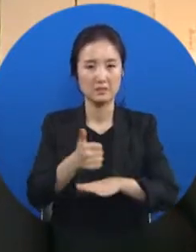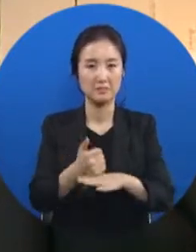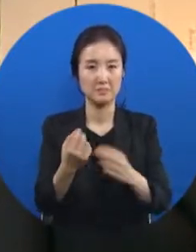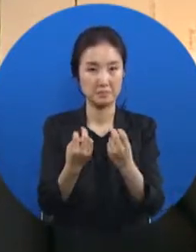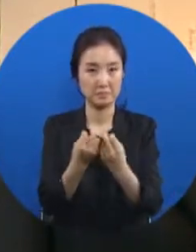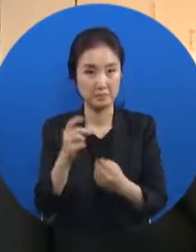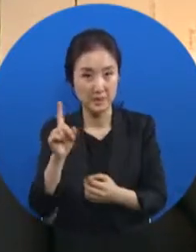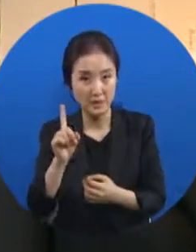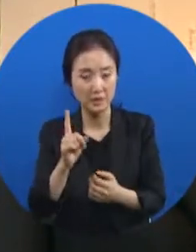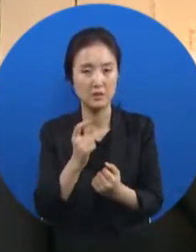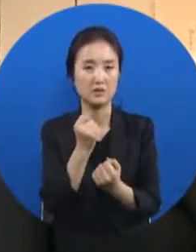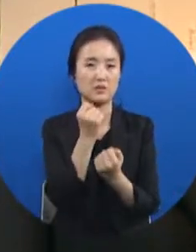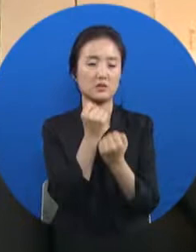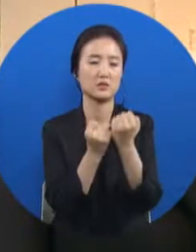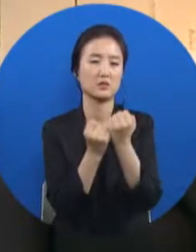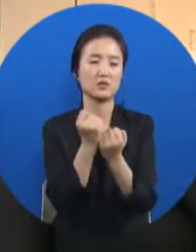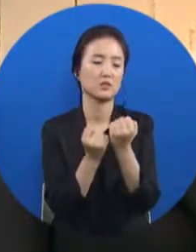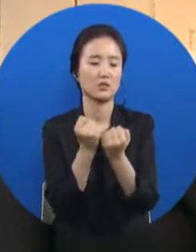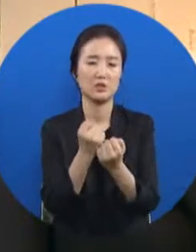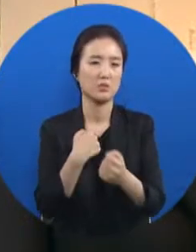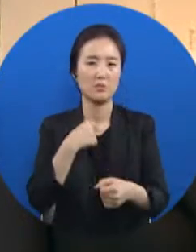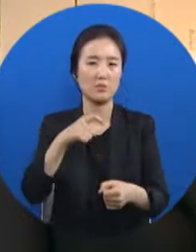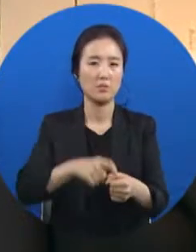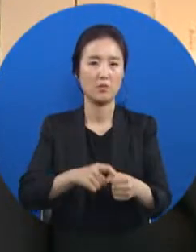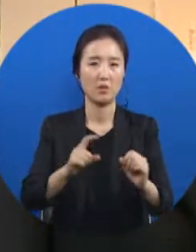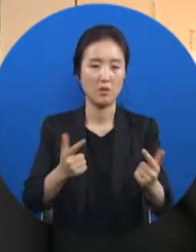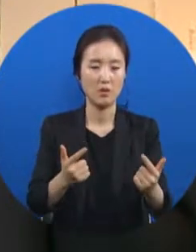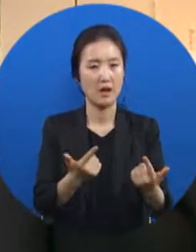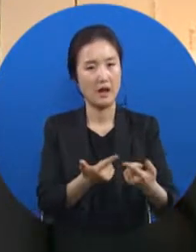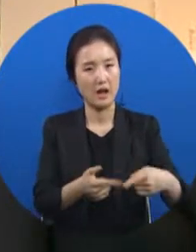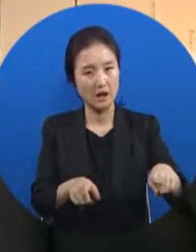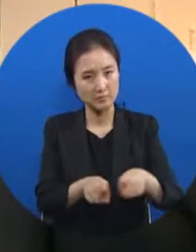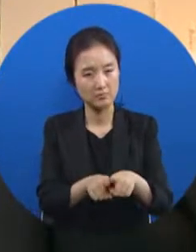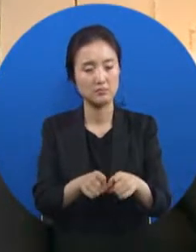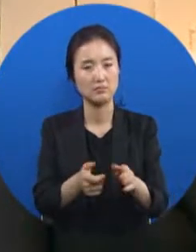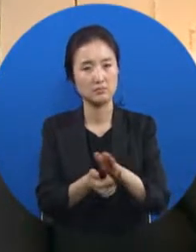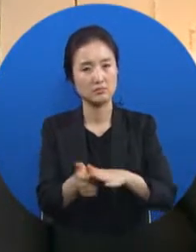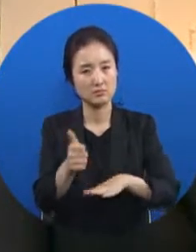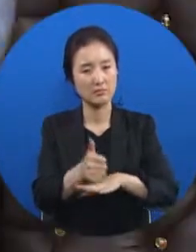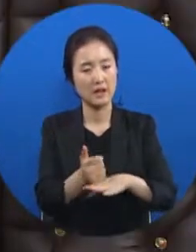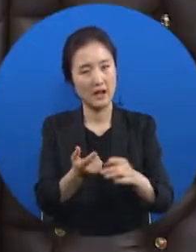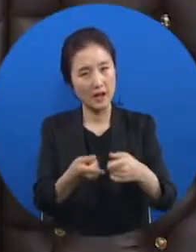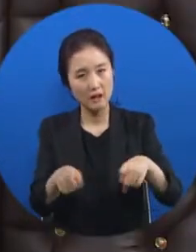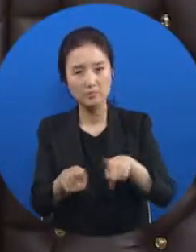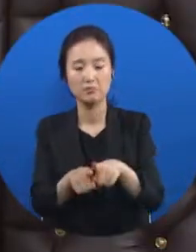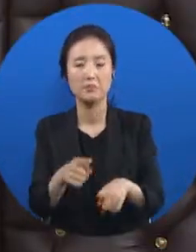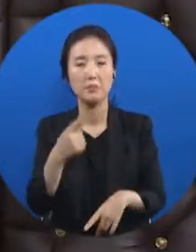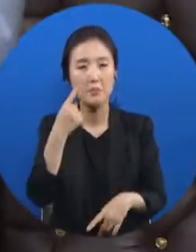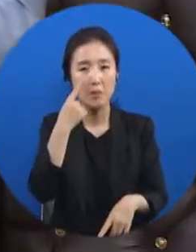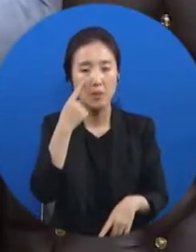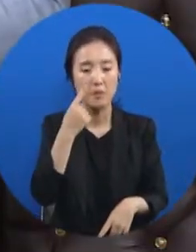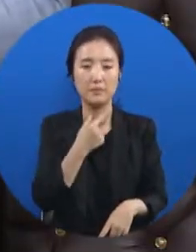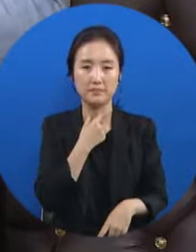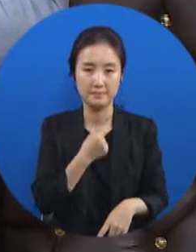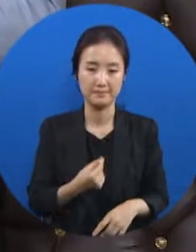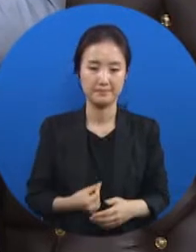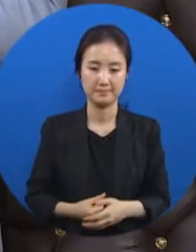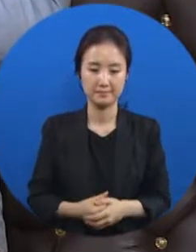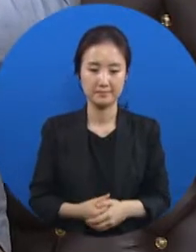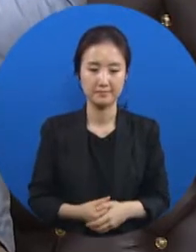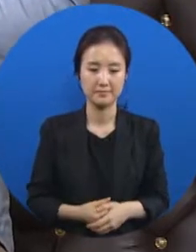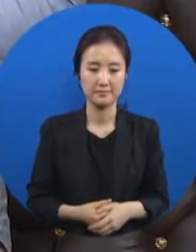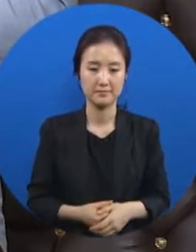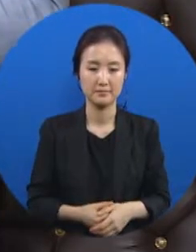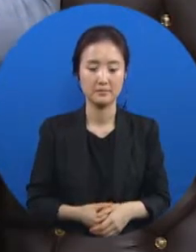성공하면서 성공하는 방법을 알려주는 게 더 중요한 일인 것 같더라고요. 그래서 지나고 나서 보니까 야